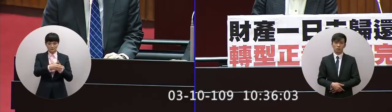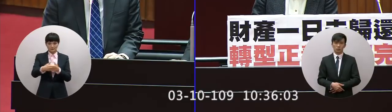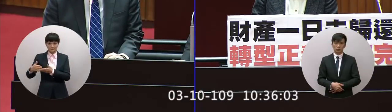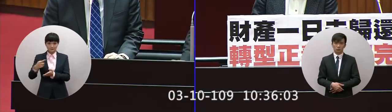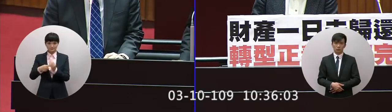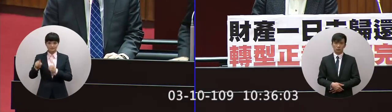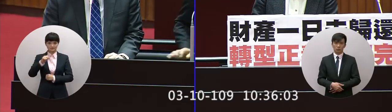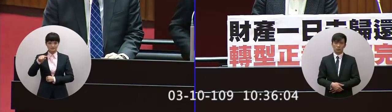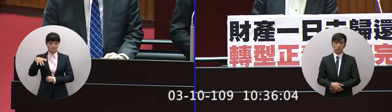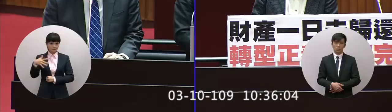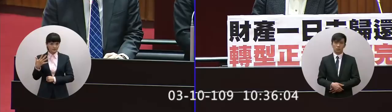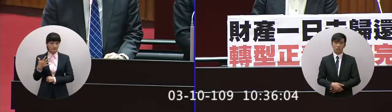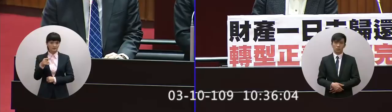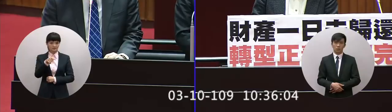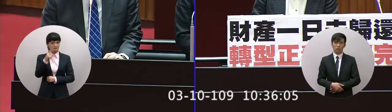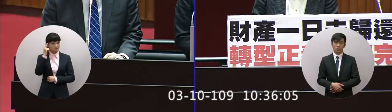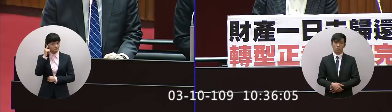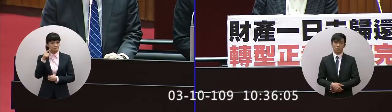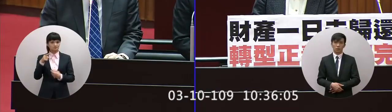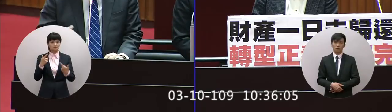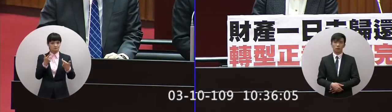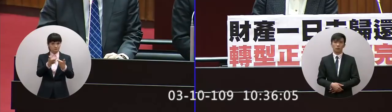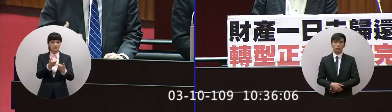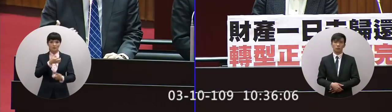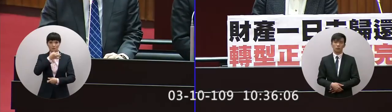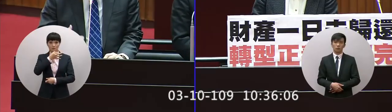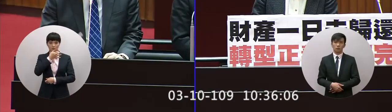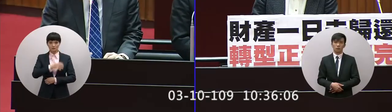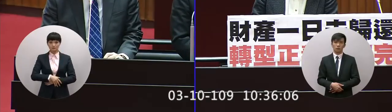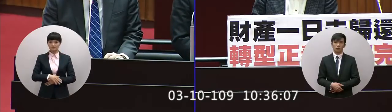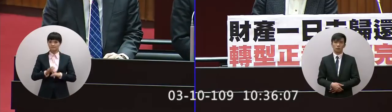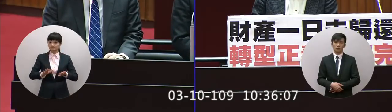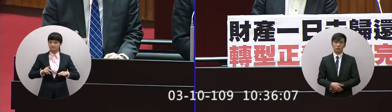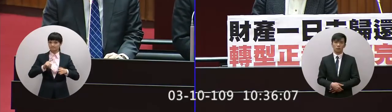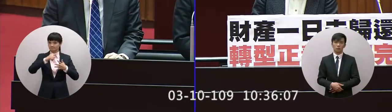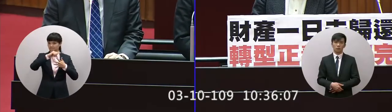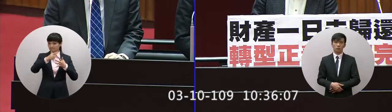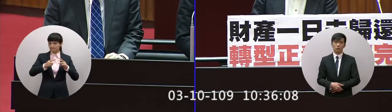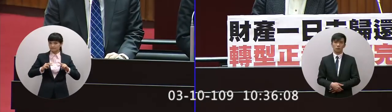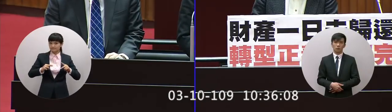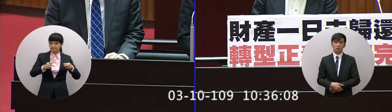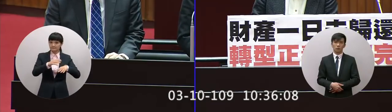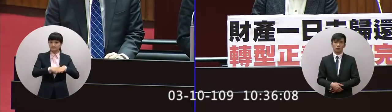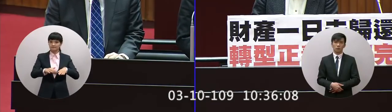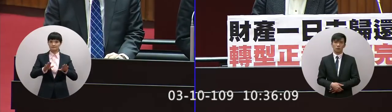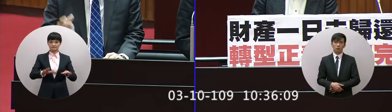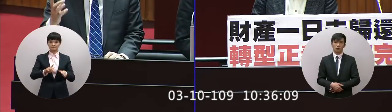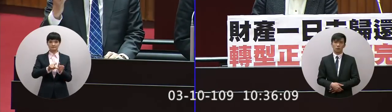可以使用，所以能量是足够的到目前为止，而且我不断的滚动修正，到最后。